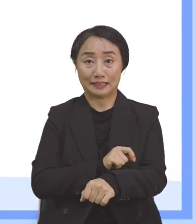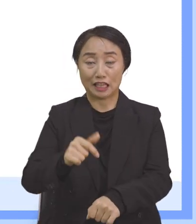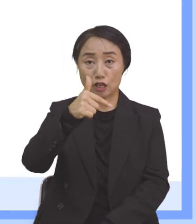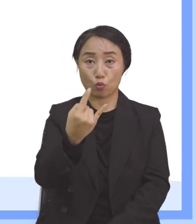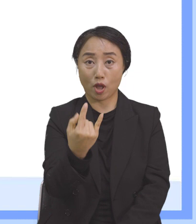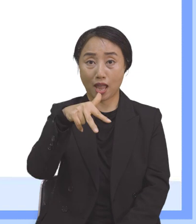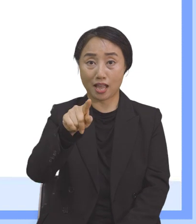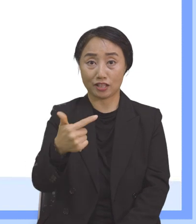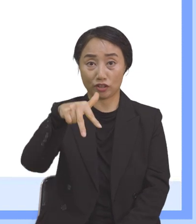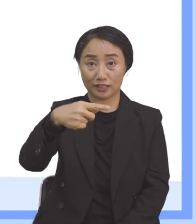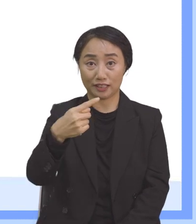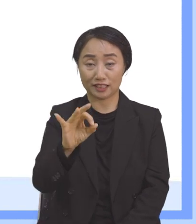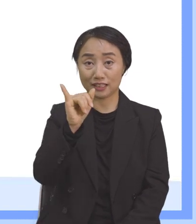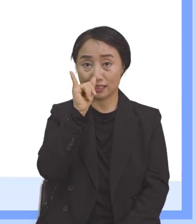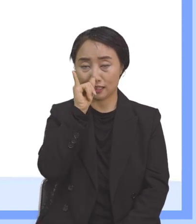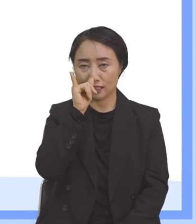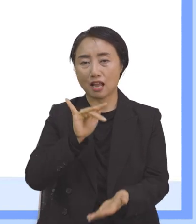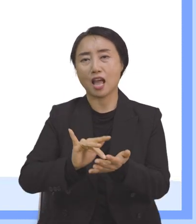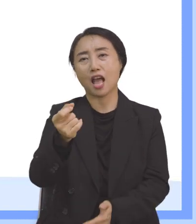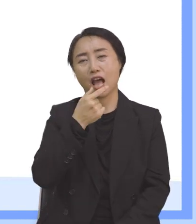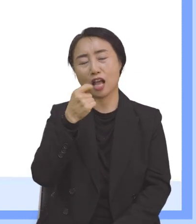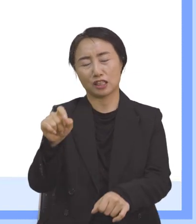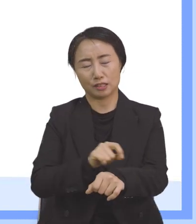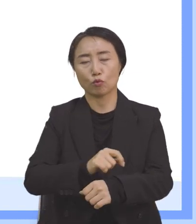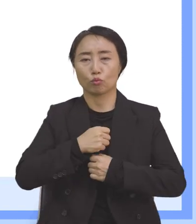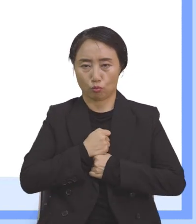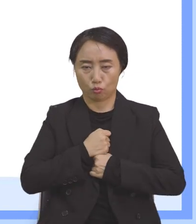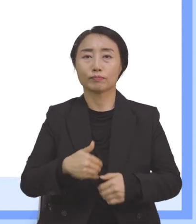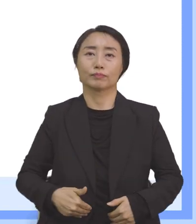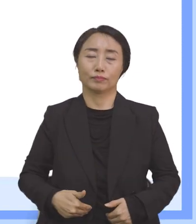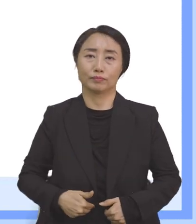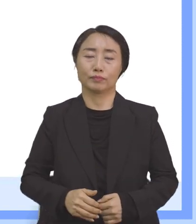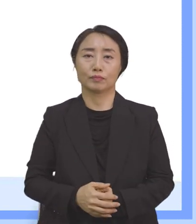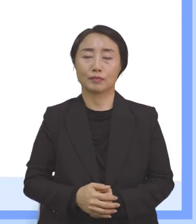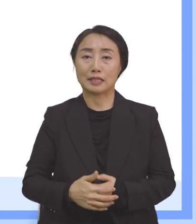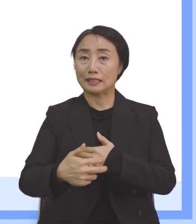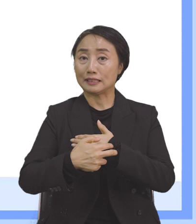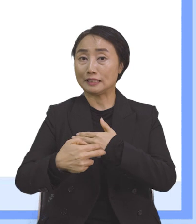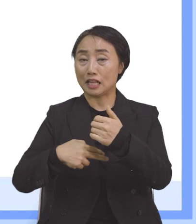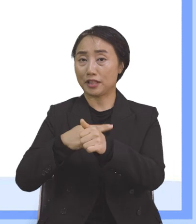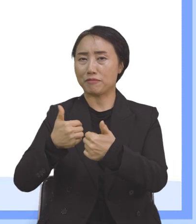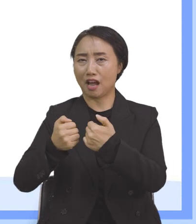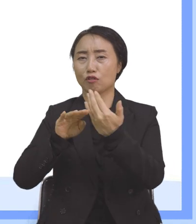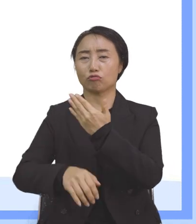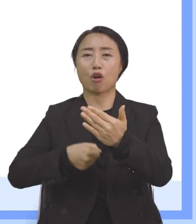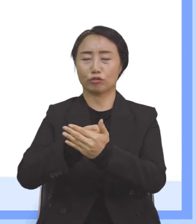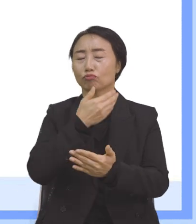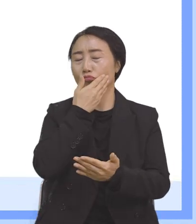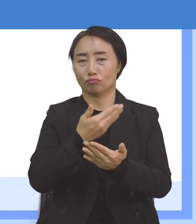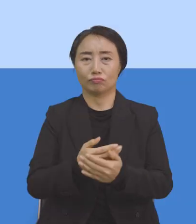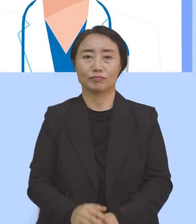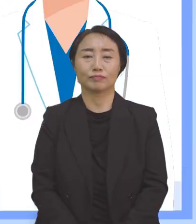특히 뇌전증이 있는 경우에는 경구 피임약 사용에 특별히 유의해야 하기 때문에 의사와 상의하에 결정하시는